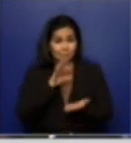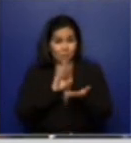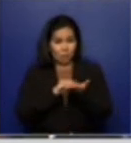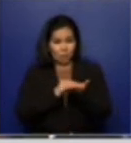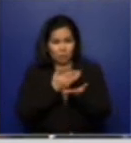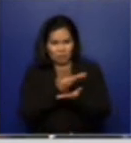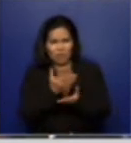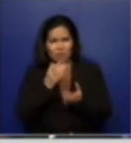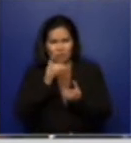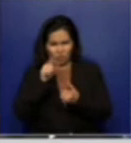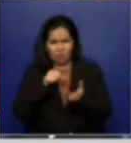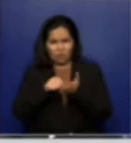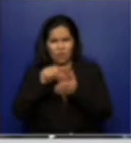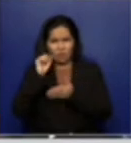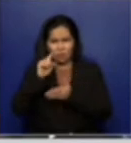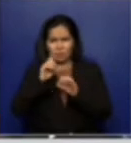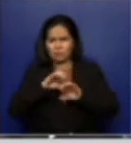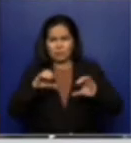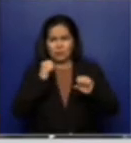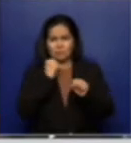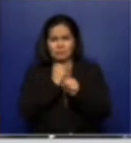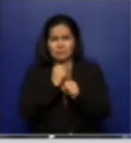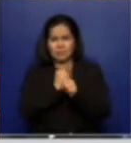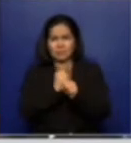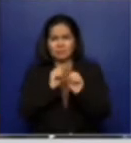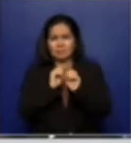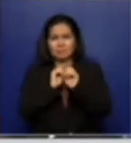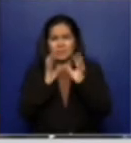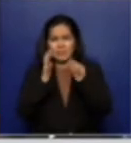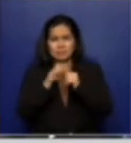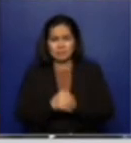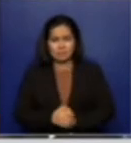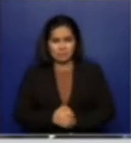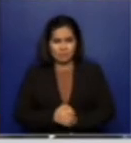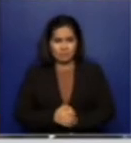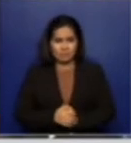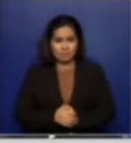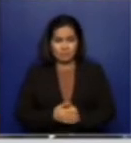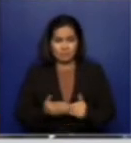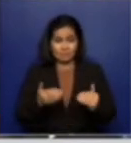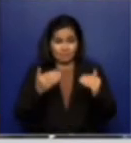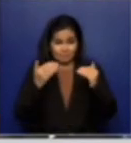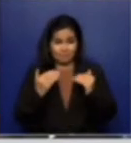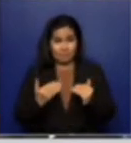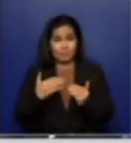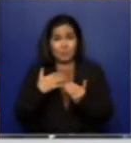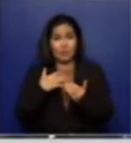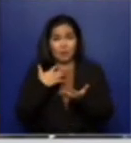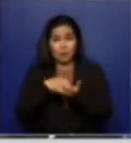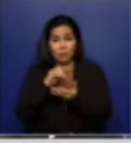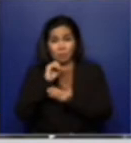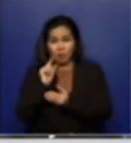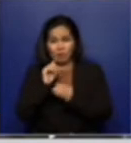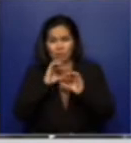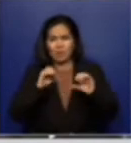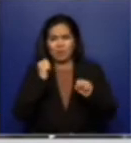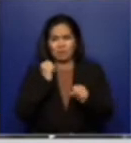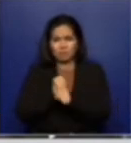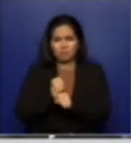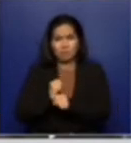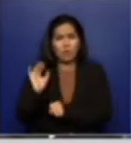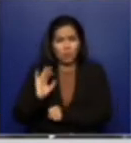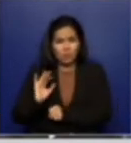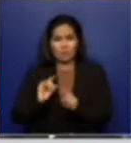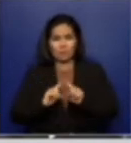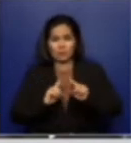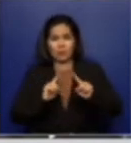จะทำแต่รัฐบาลก็ไม่ได้ทำอย่างชัดเจนต่อไปผมจะพูดเรื่องที่ไม่ควรทำแต่รั